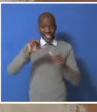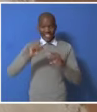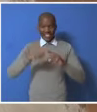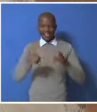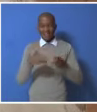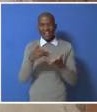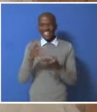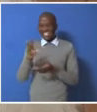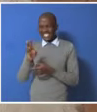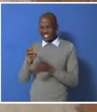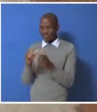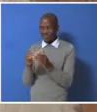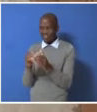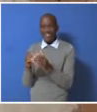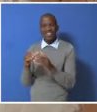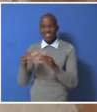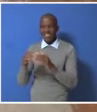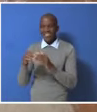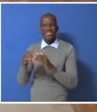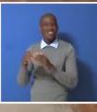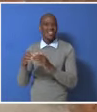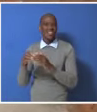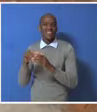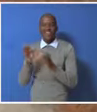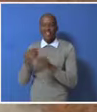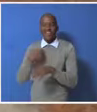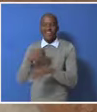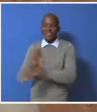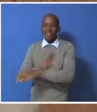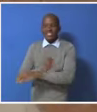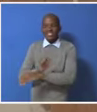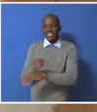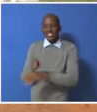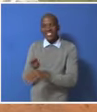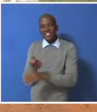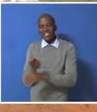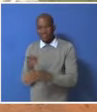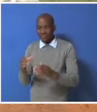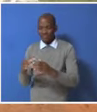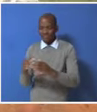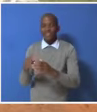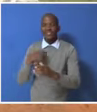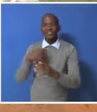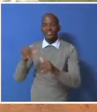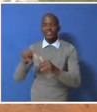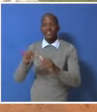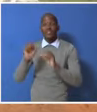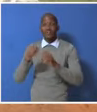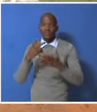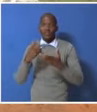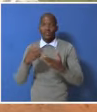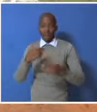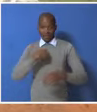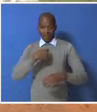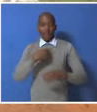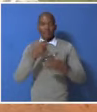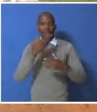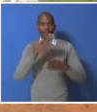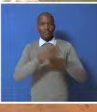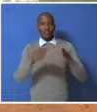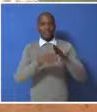di a harologane ya sixsikane bane ba re lekane ntlo ga ka ke batla go 'ira le kgwebonyana gone ebe ke bona gore ke tseye ya saese e e latelang yone e le